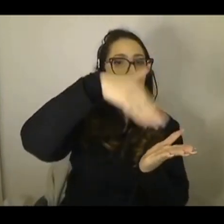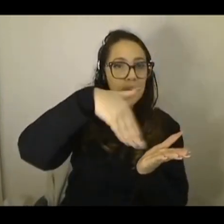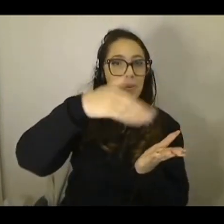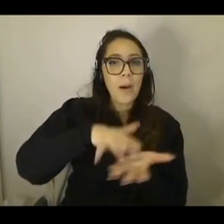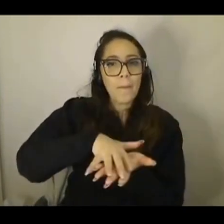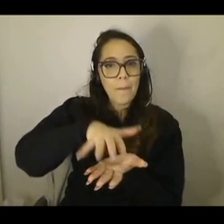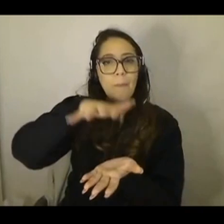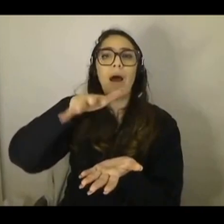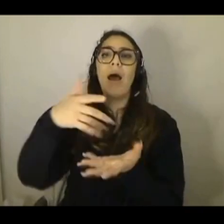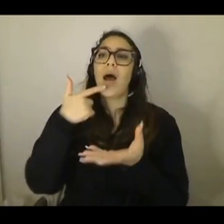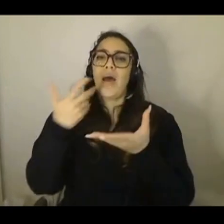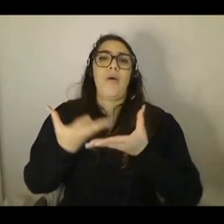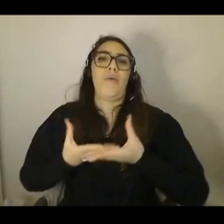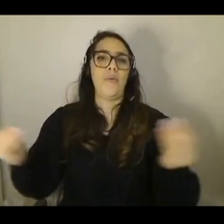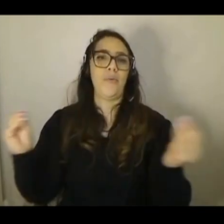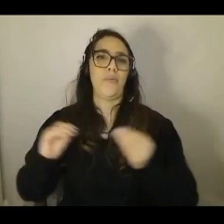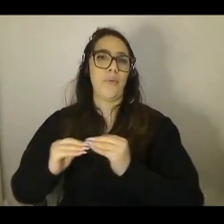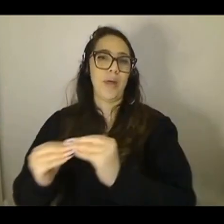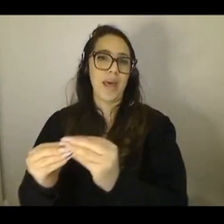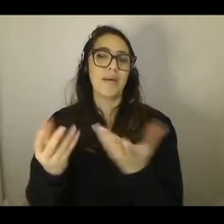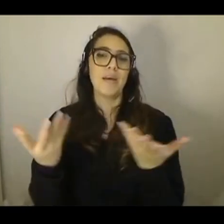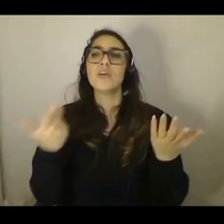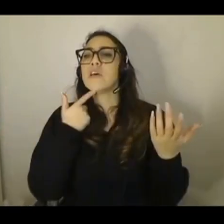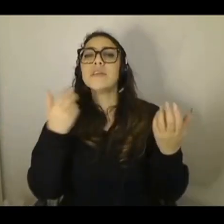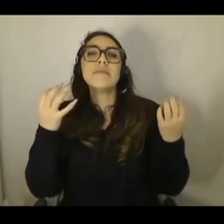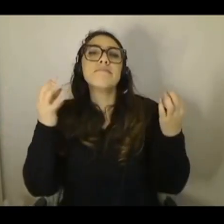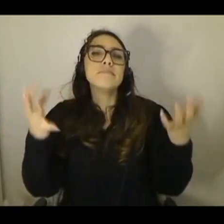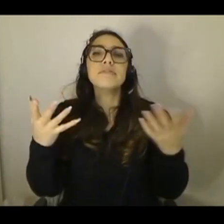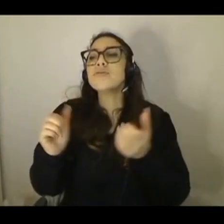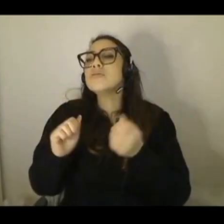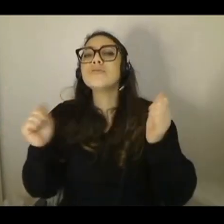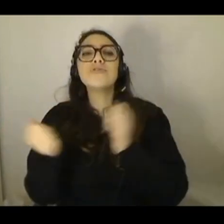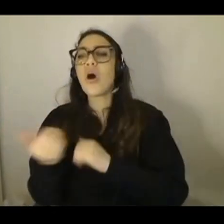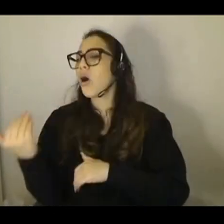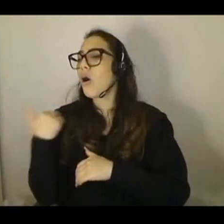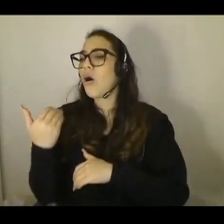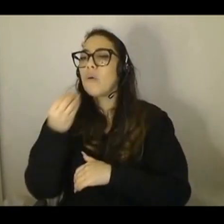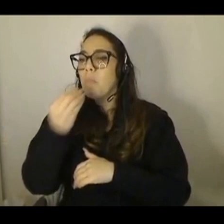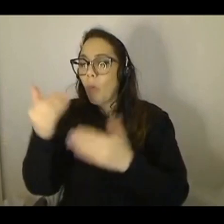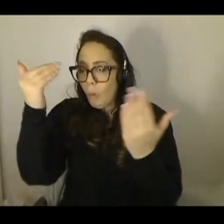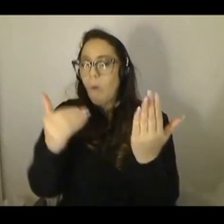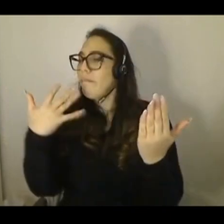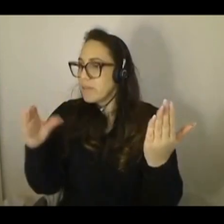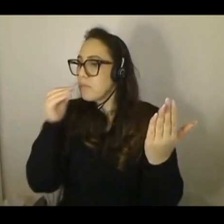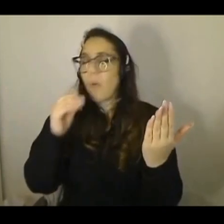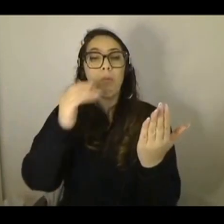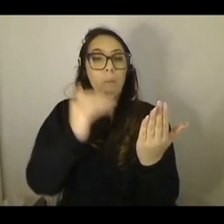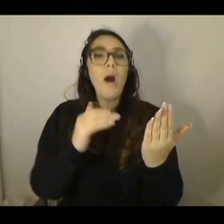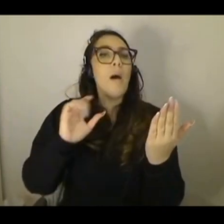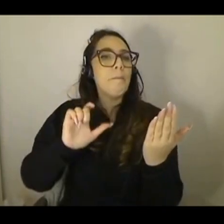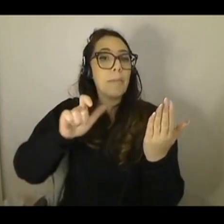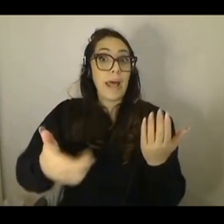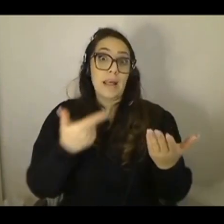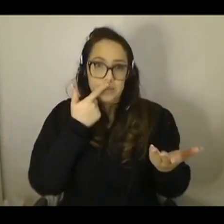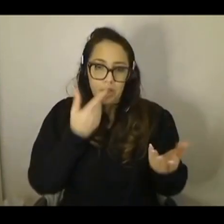questions qui ne seront plus à poser. On revérifiera juste qu'il n'y ait pas eu de changement depuis le dernier appel. Mais on arrive à avoir une